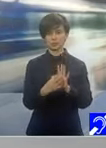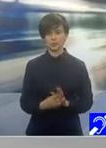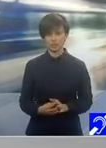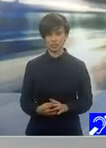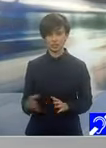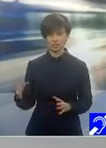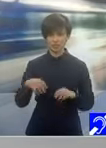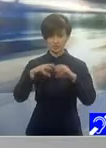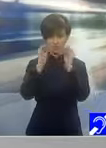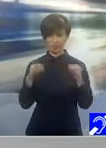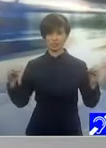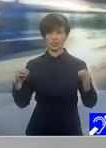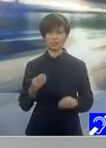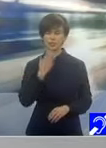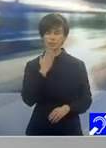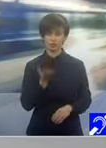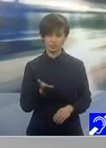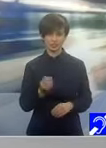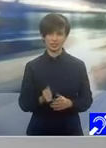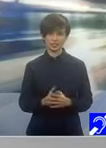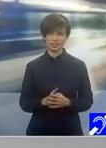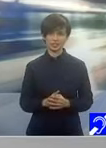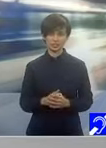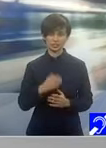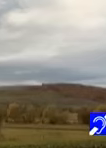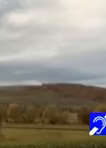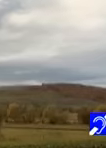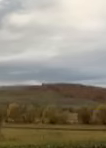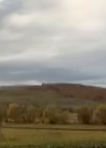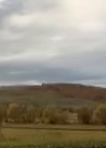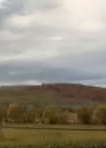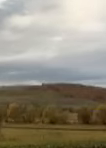care aparține României. Mulțumesc încă o dată. Eu vă mulțumesc.